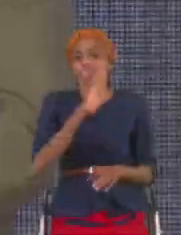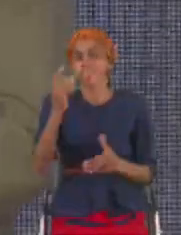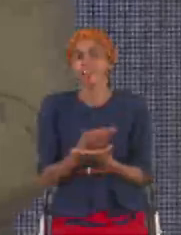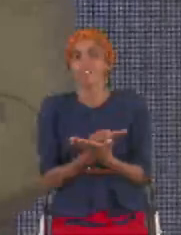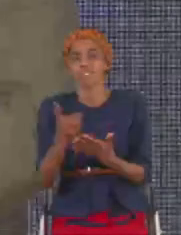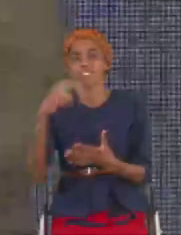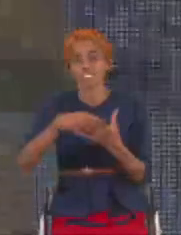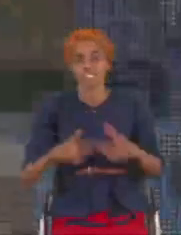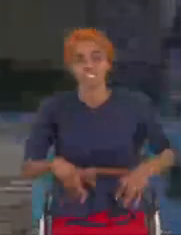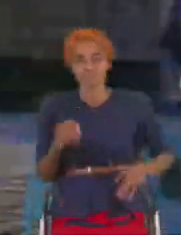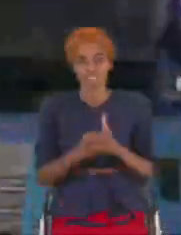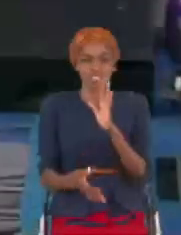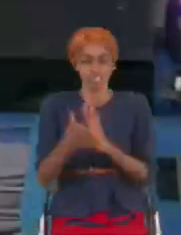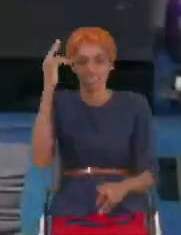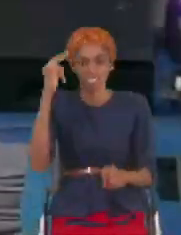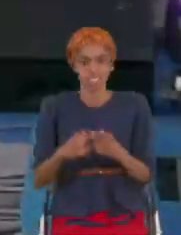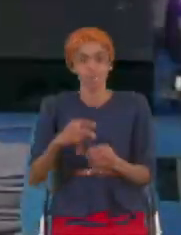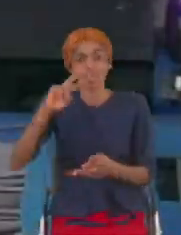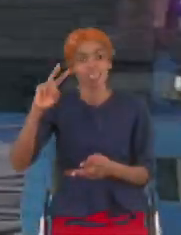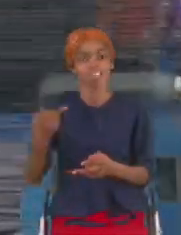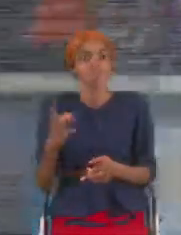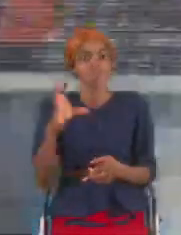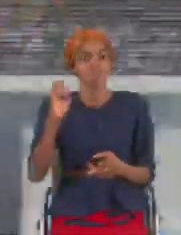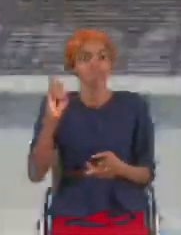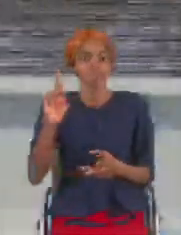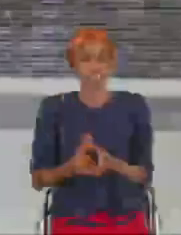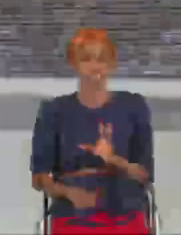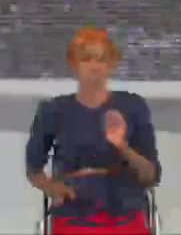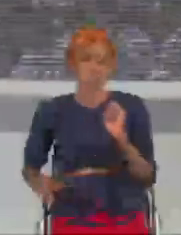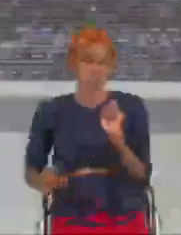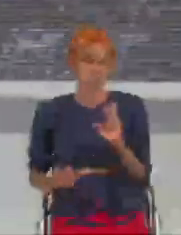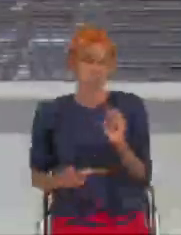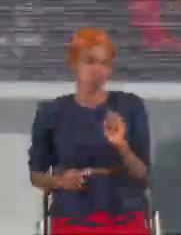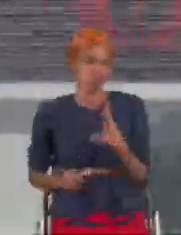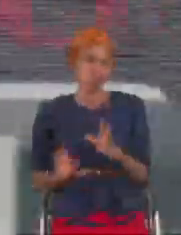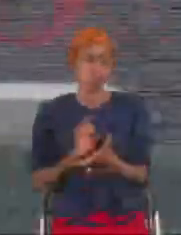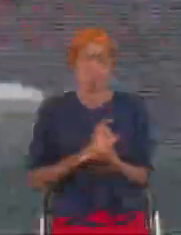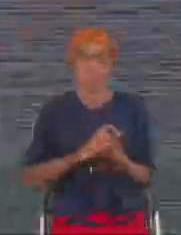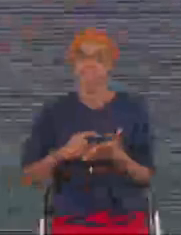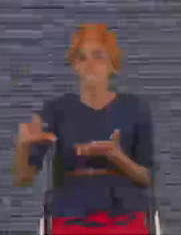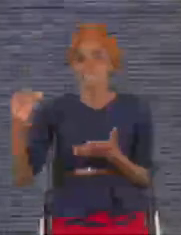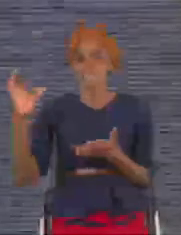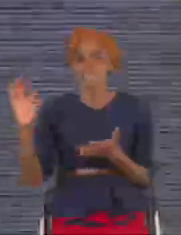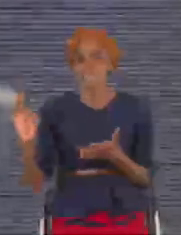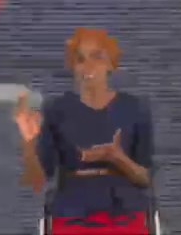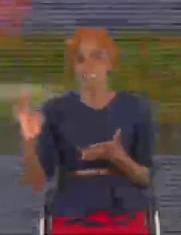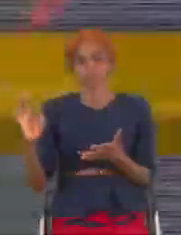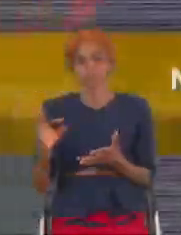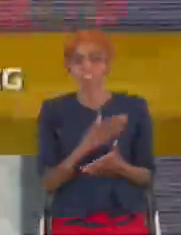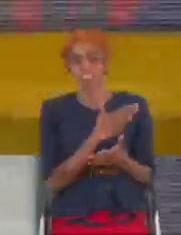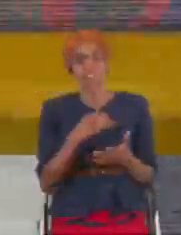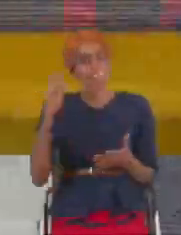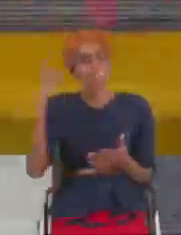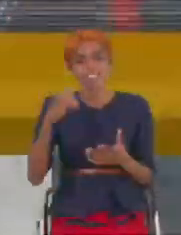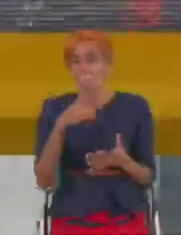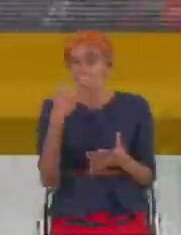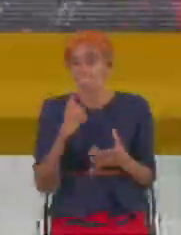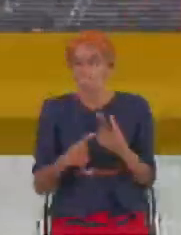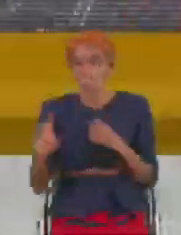va jamais failli dans ta vie deuxième corner chapitre 12 verset 9